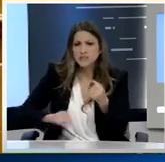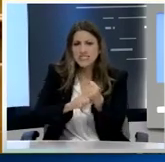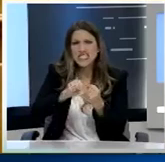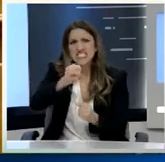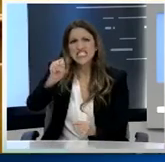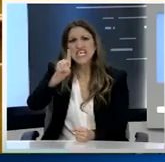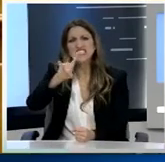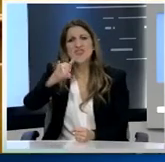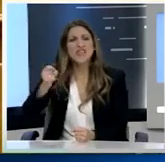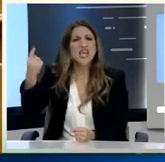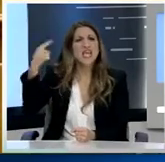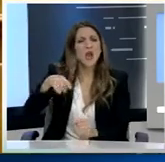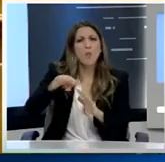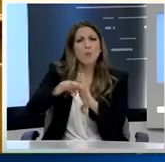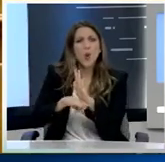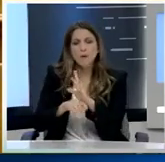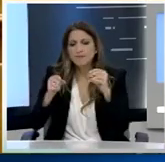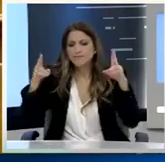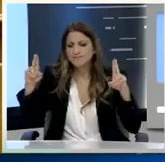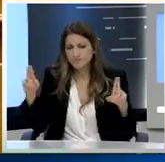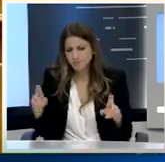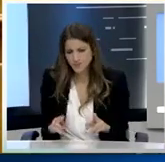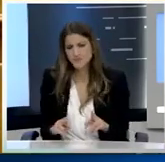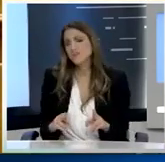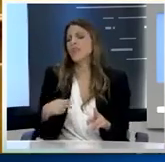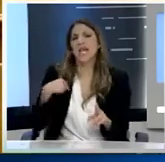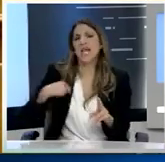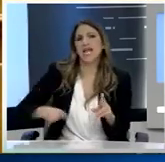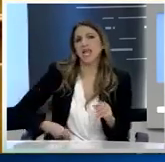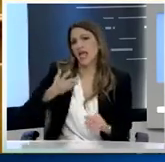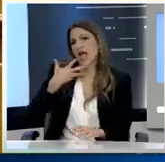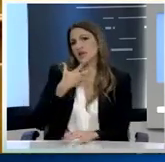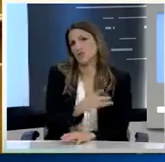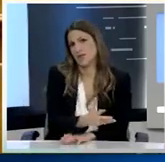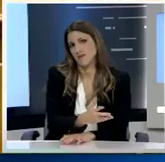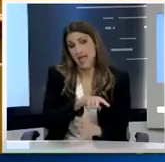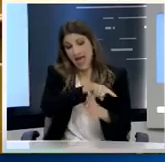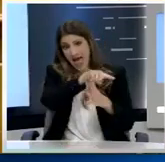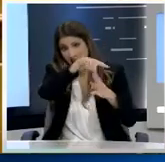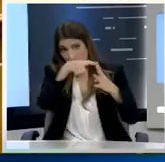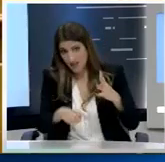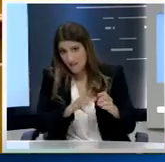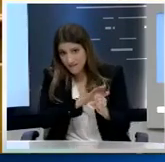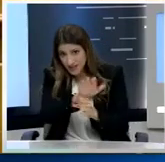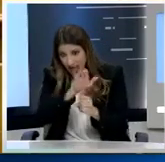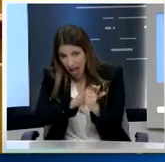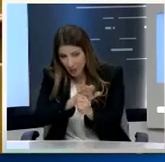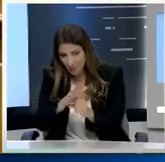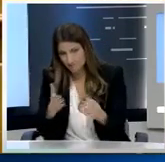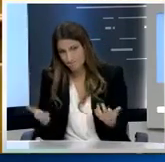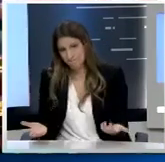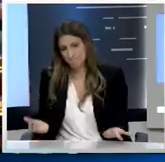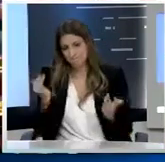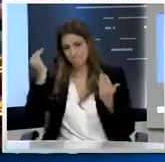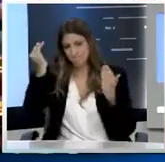ΣΔΙΤ και πρόγραμμα περιορισμού των κρατικών δαπανών. Εγώ θα ζητούσα από τους πολίτες που